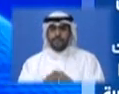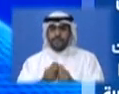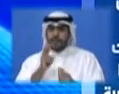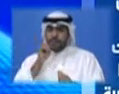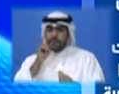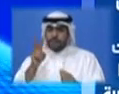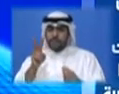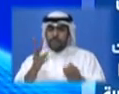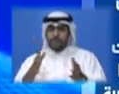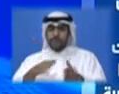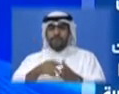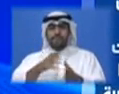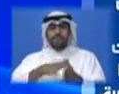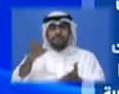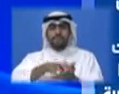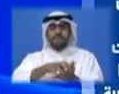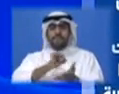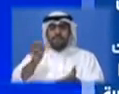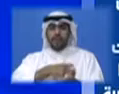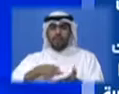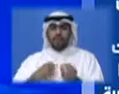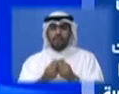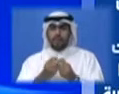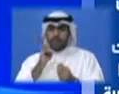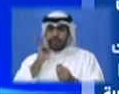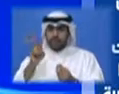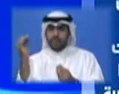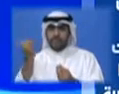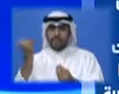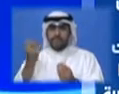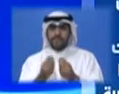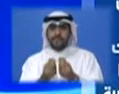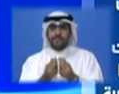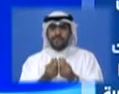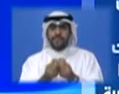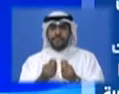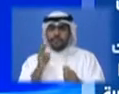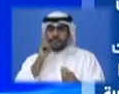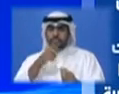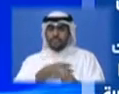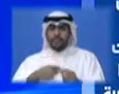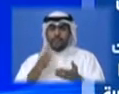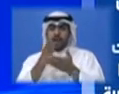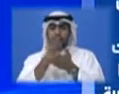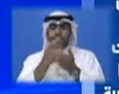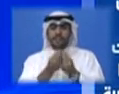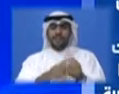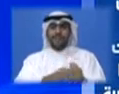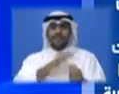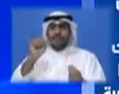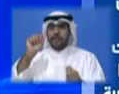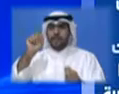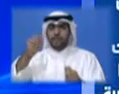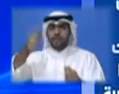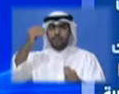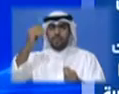نتائج الجولة الرسمية لمعالي النائب الأول لرئيس مجلس الوزراء ووزير الخارجية الشيخ صباح خالد الحمد الصباح